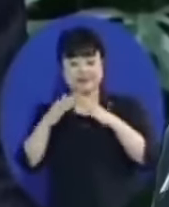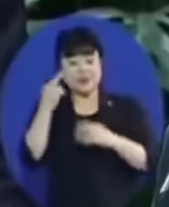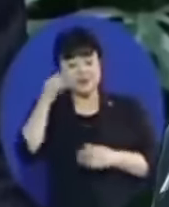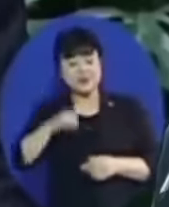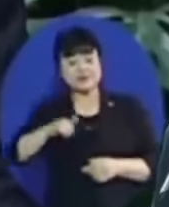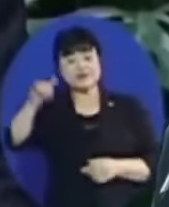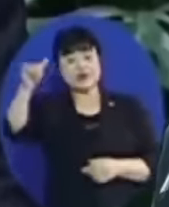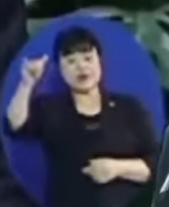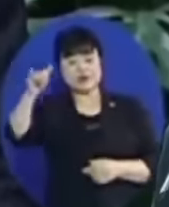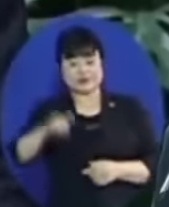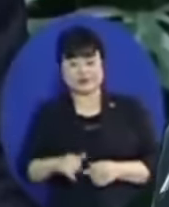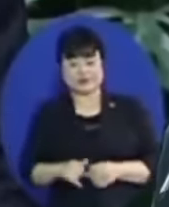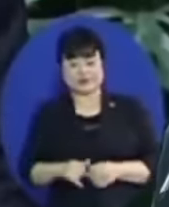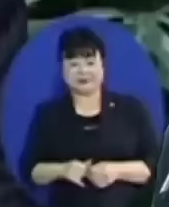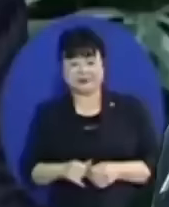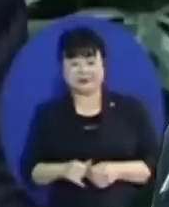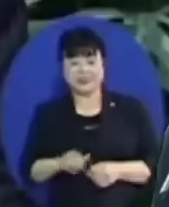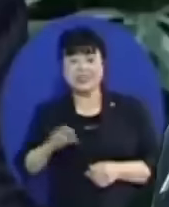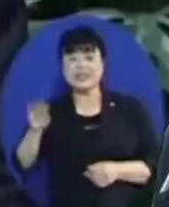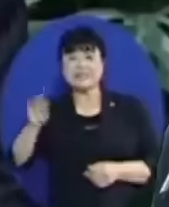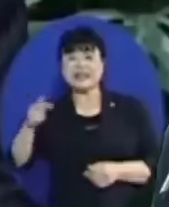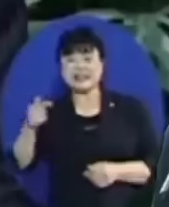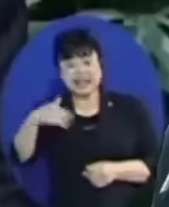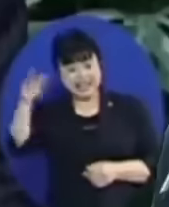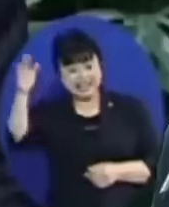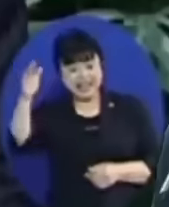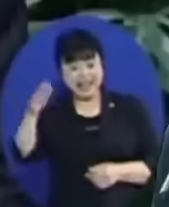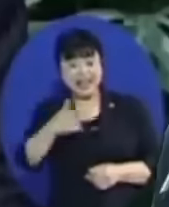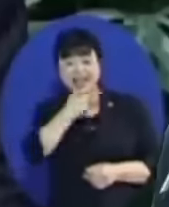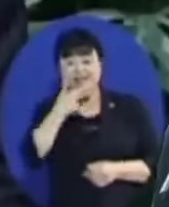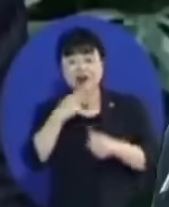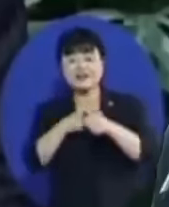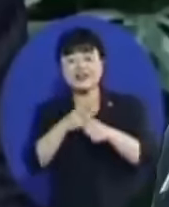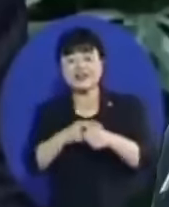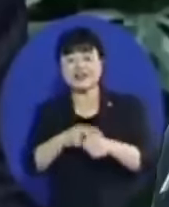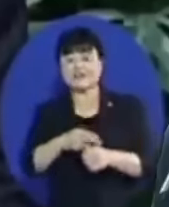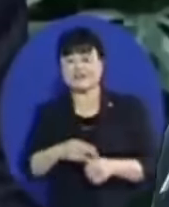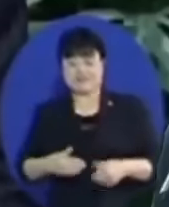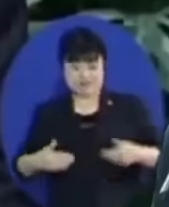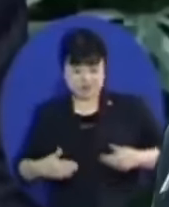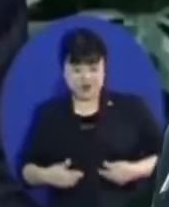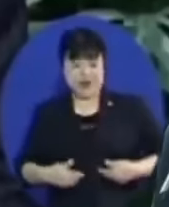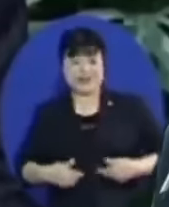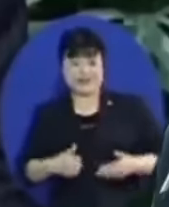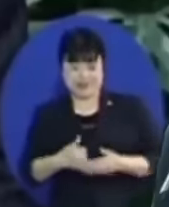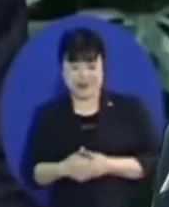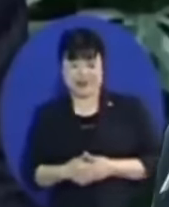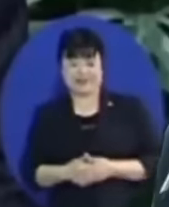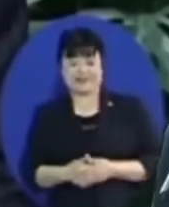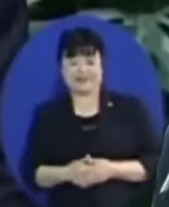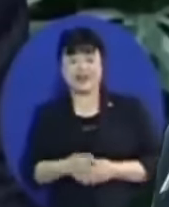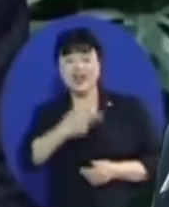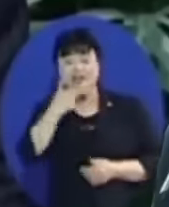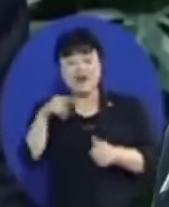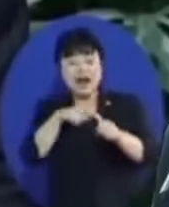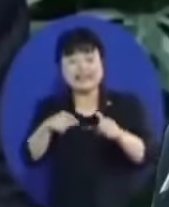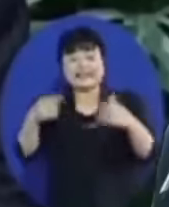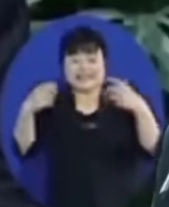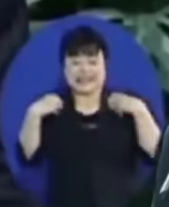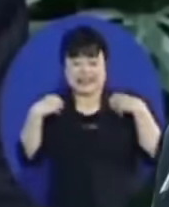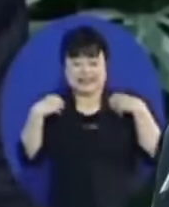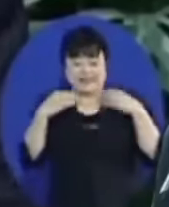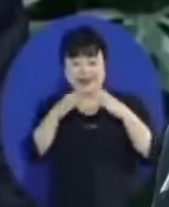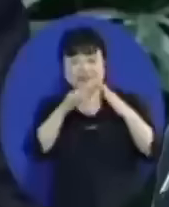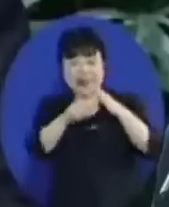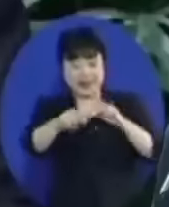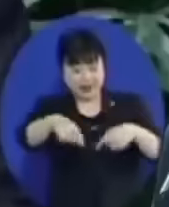미국으로 오는 가족이 이민을 가기 위해서 영어 교사를 구한다고 했습니다. 그게 제가 응해서 영어 교사로 돌아가니까